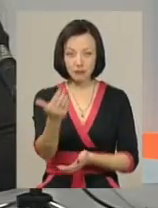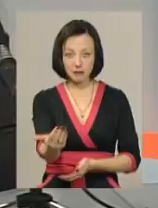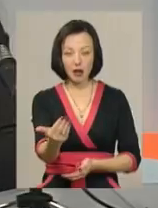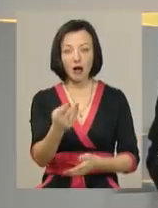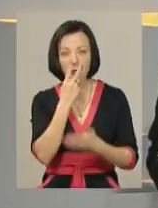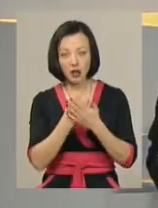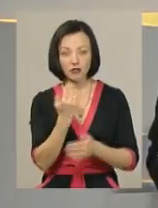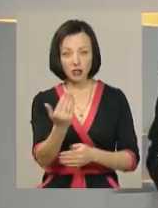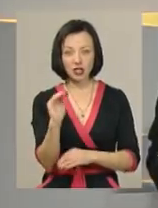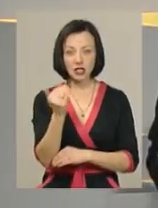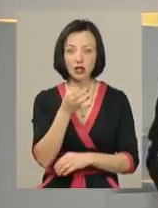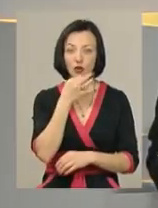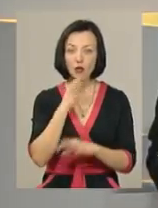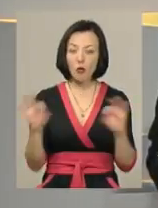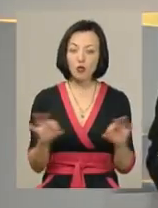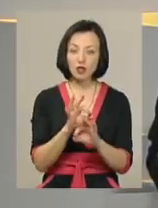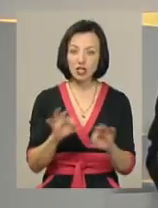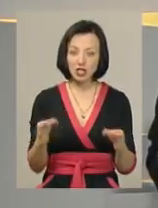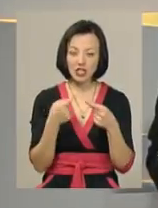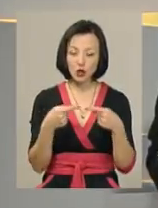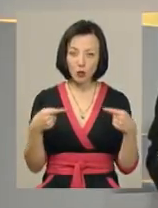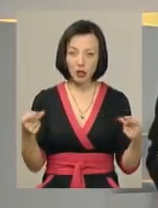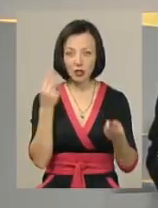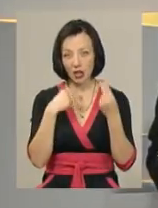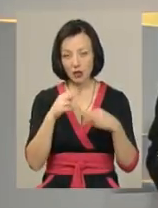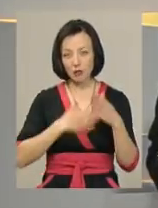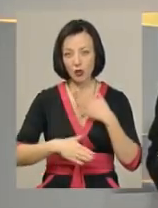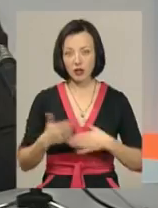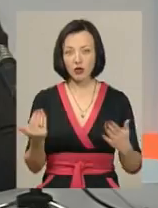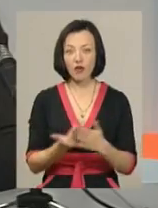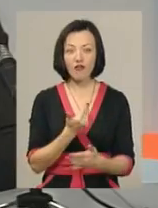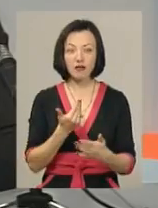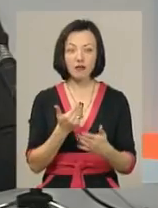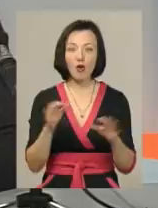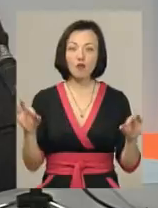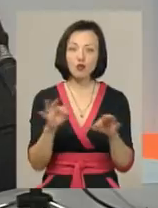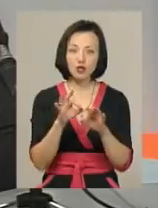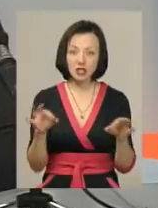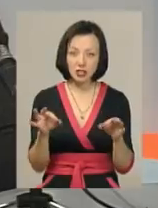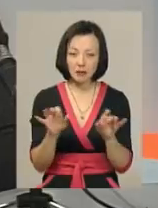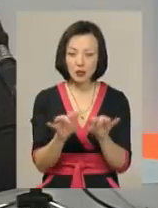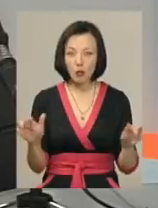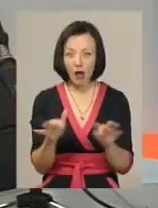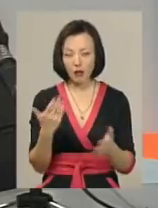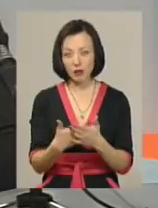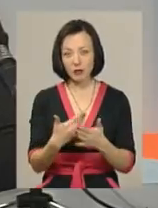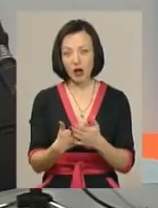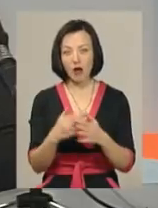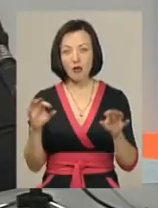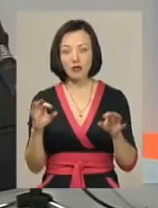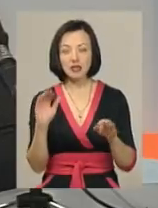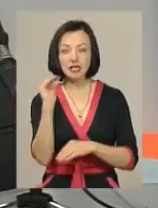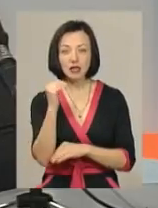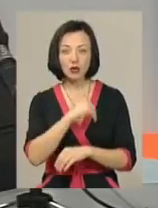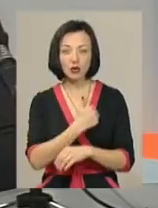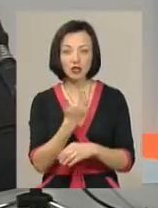ви бачите що ваша дитина любить музичні інструменти краще потішти якимось новим музичним інструментом якщо це знову ж таки будемо говорити музична дитина